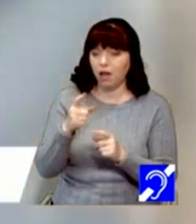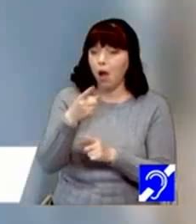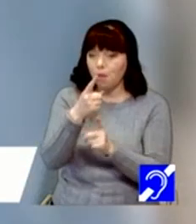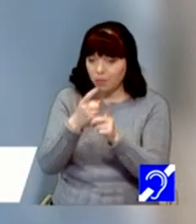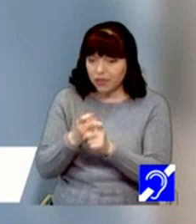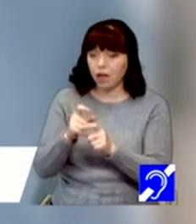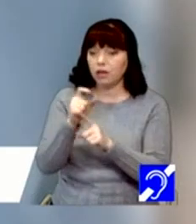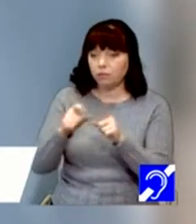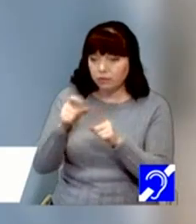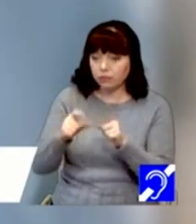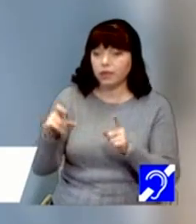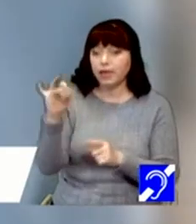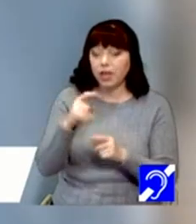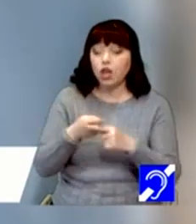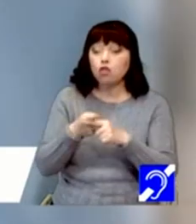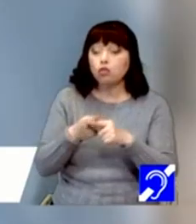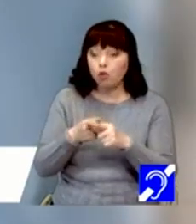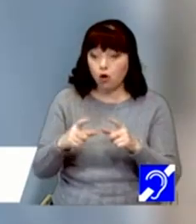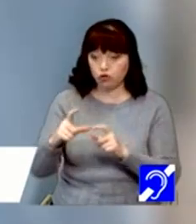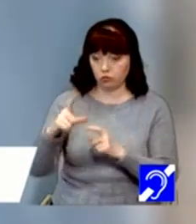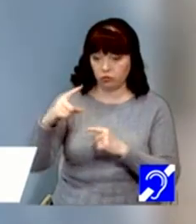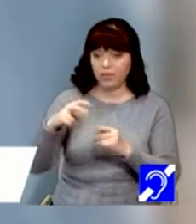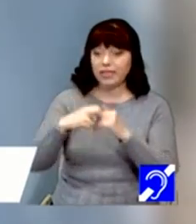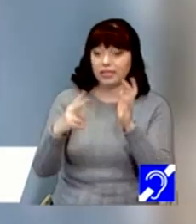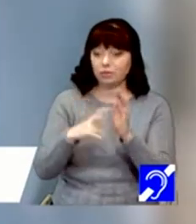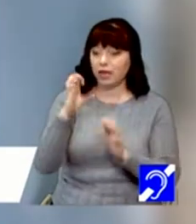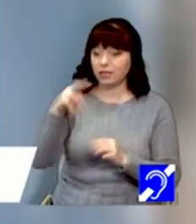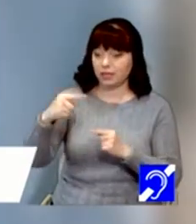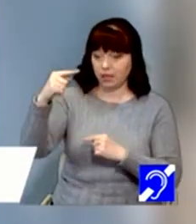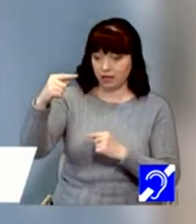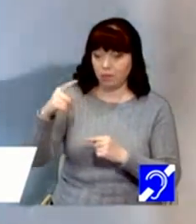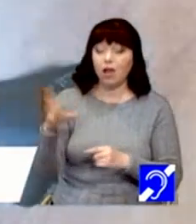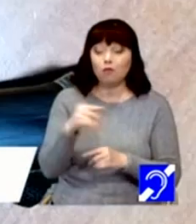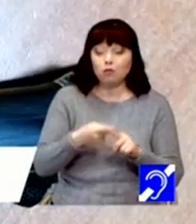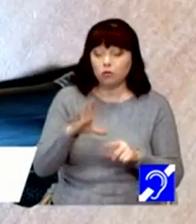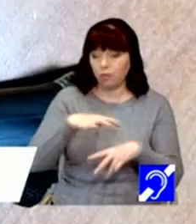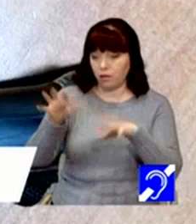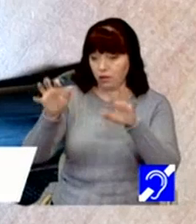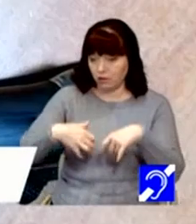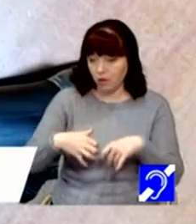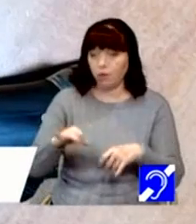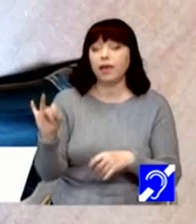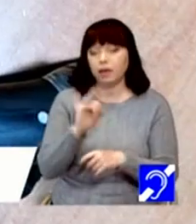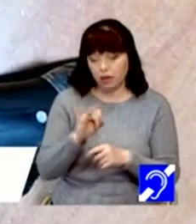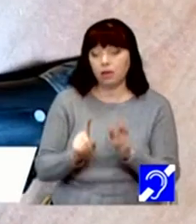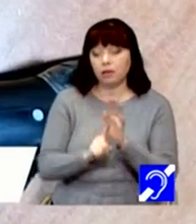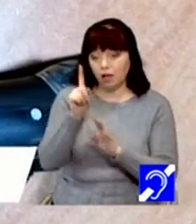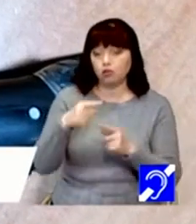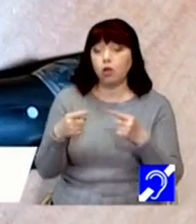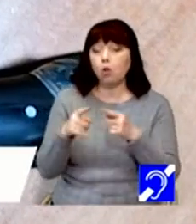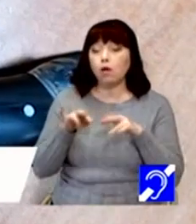17 cm toate la fel nedeclarate bonurile ilegale au fost confiscate și sau început anchetei penale